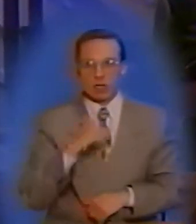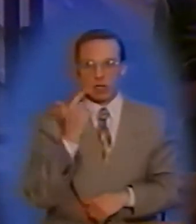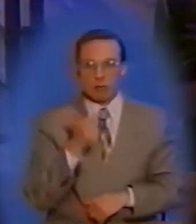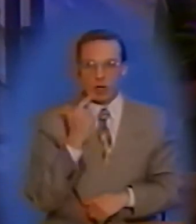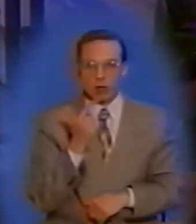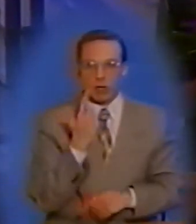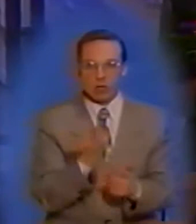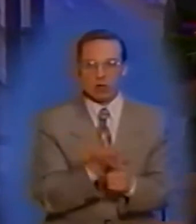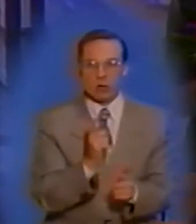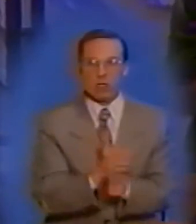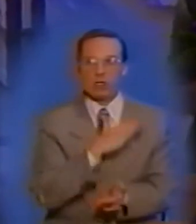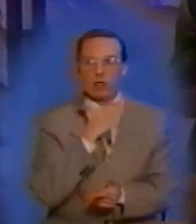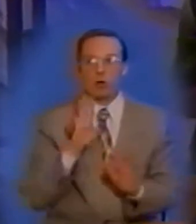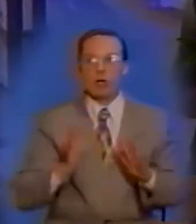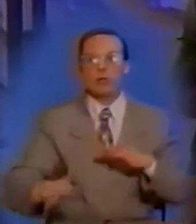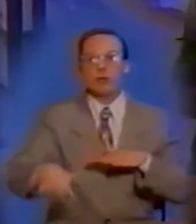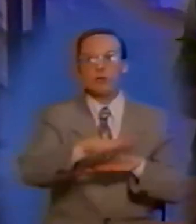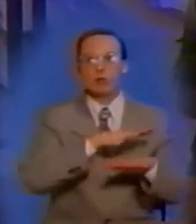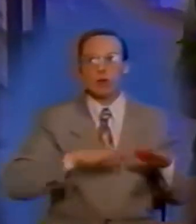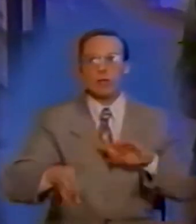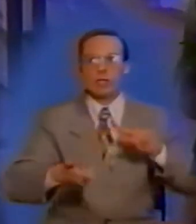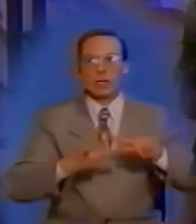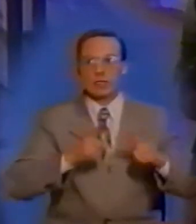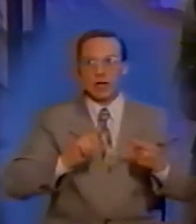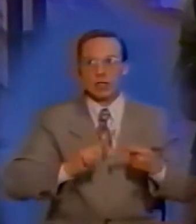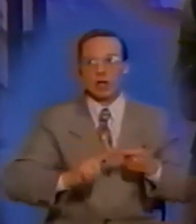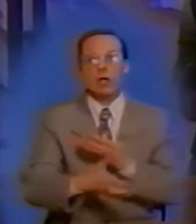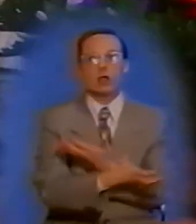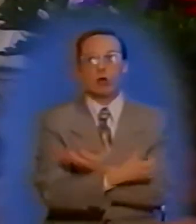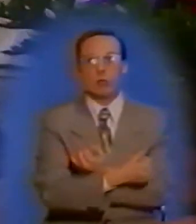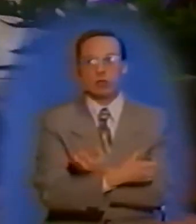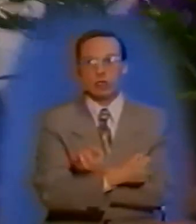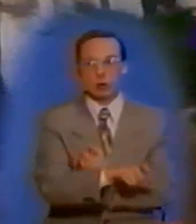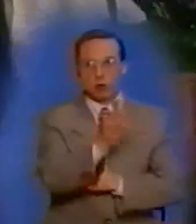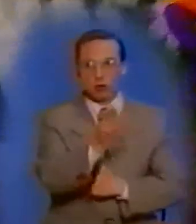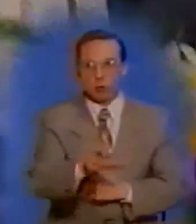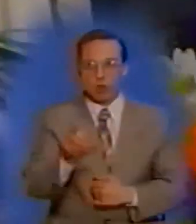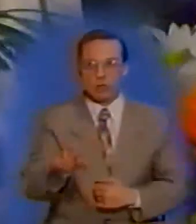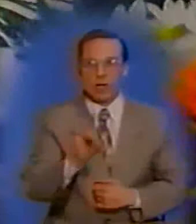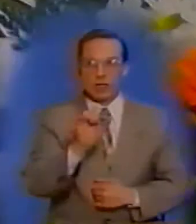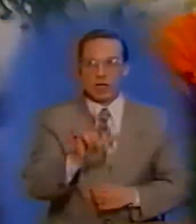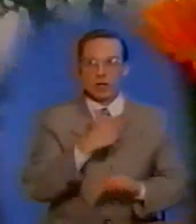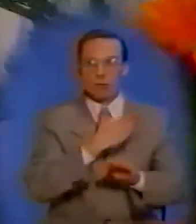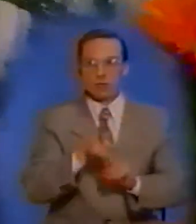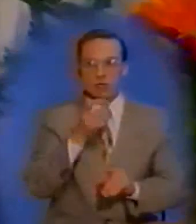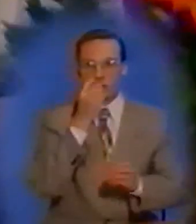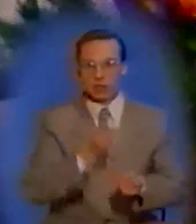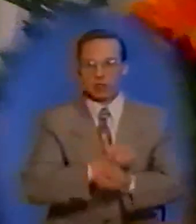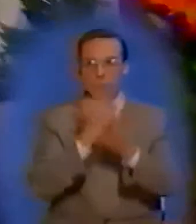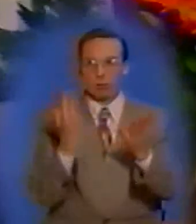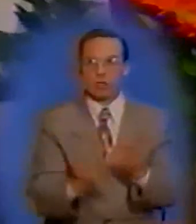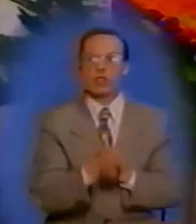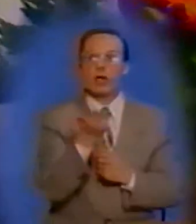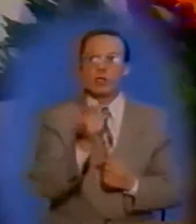kalbėjome labai daug apie visuomenės santykį į homoseksualius žmonės, gal paskirkime mes šitą puokštę